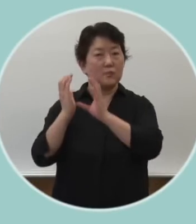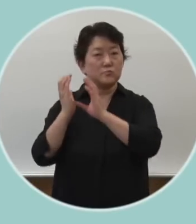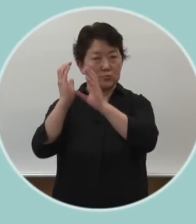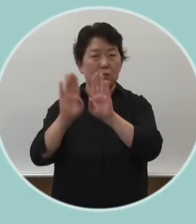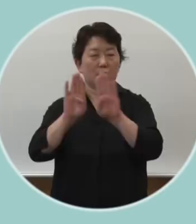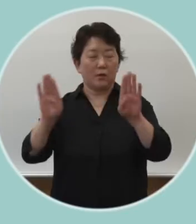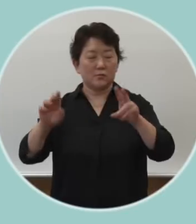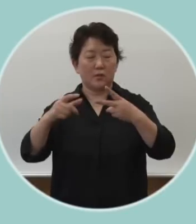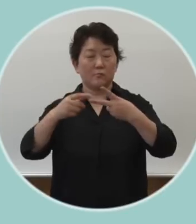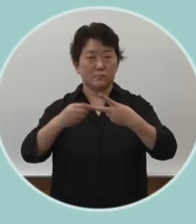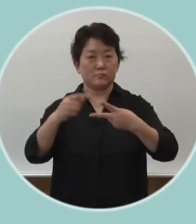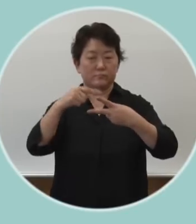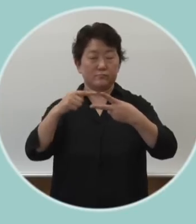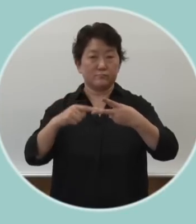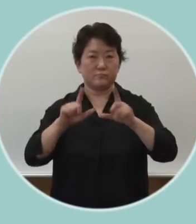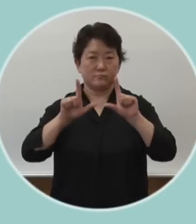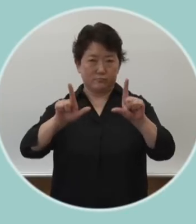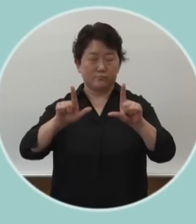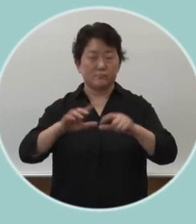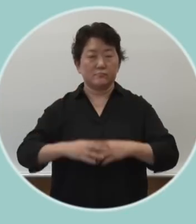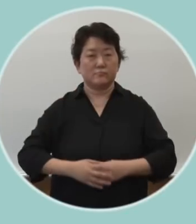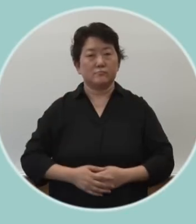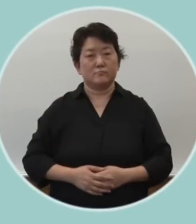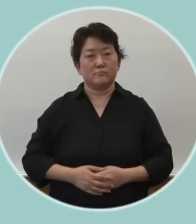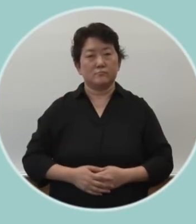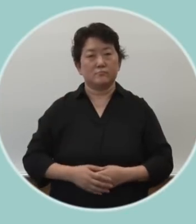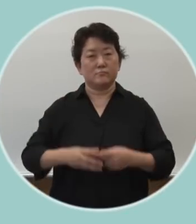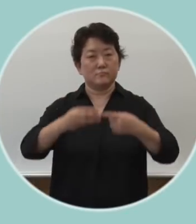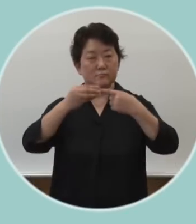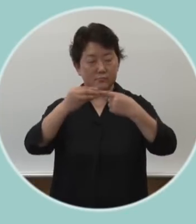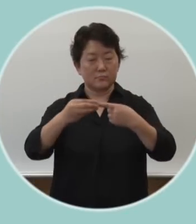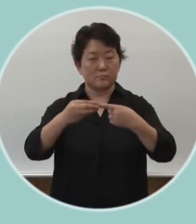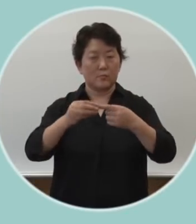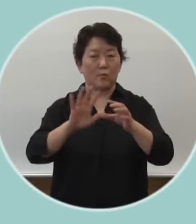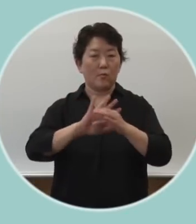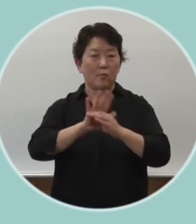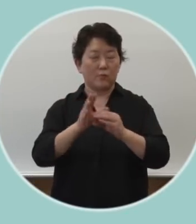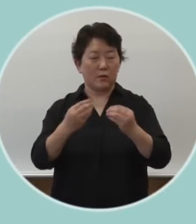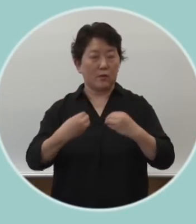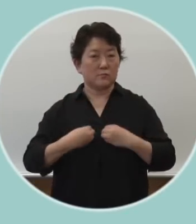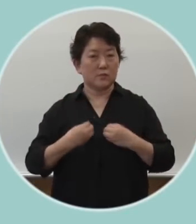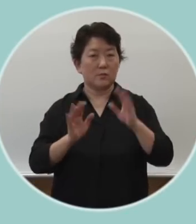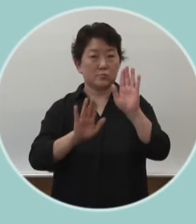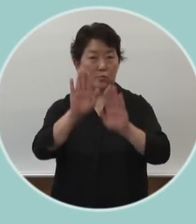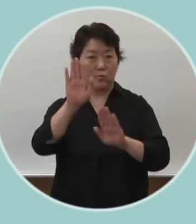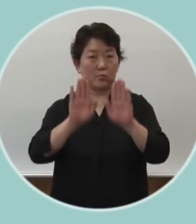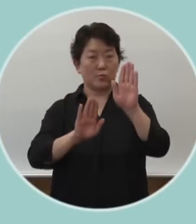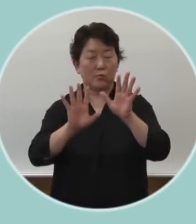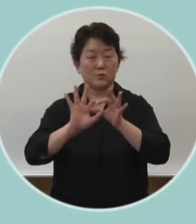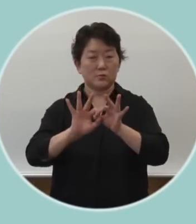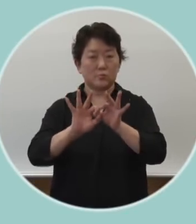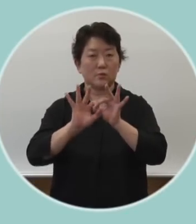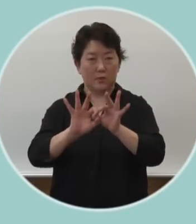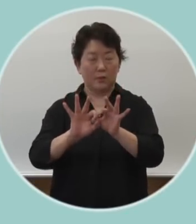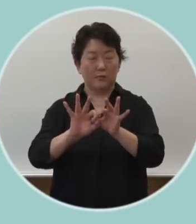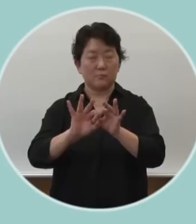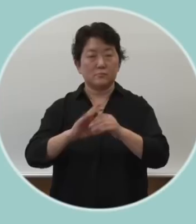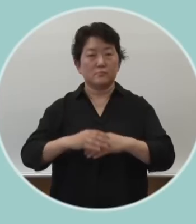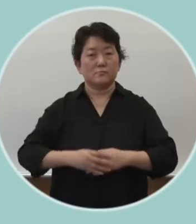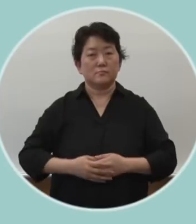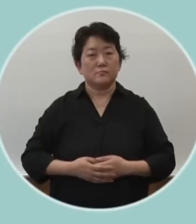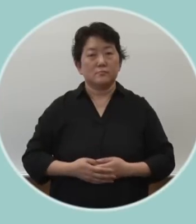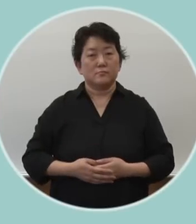2点でございます。まず、今治市の新型コロナウイルスの感染状況についてでございます